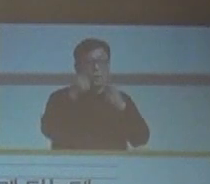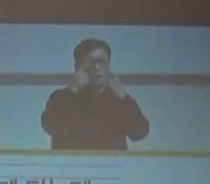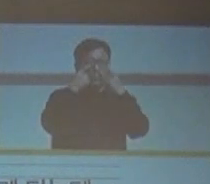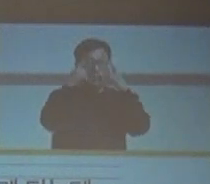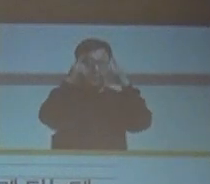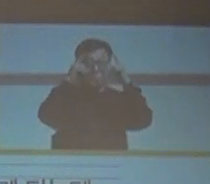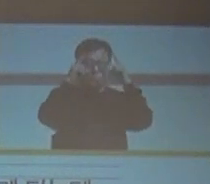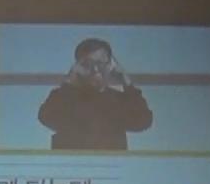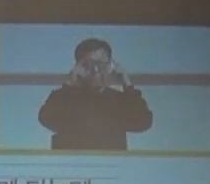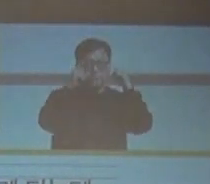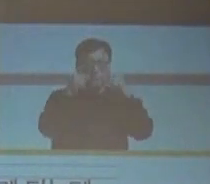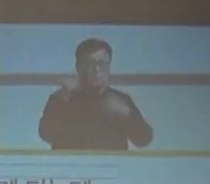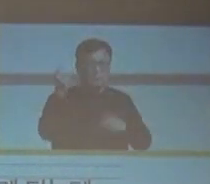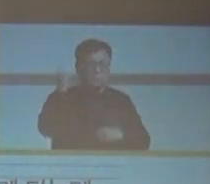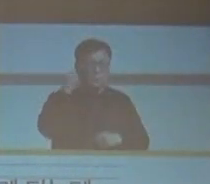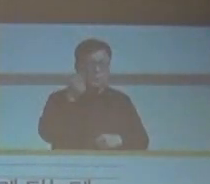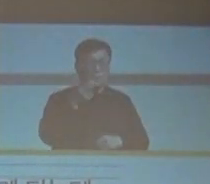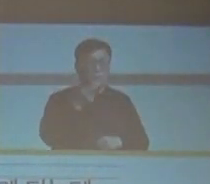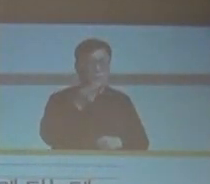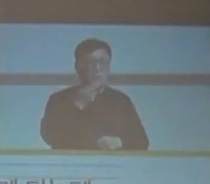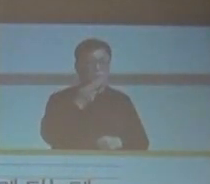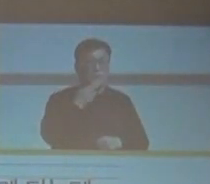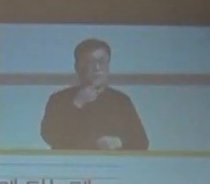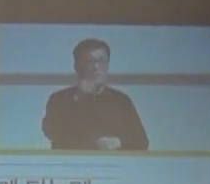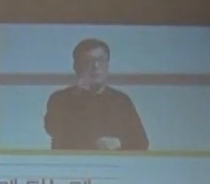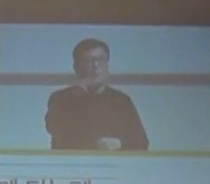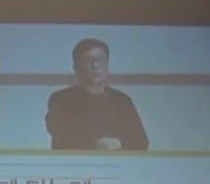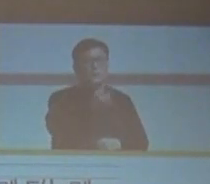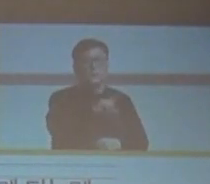생각나고 그만 소리 없이